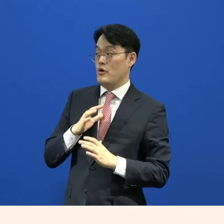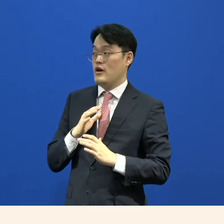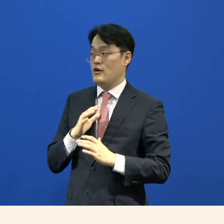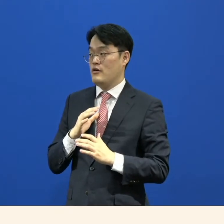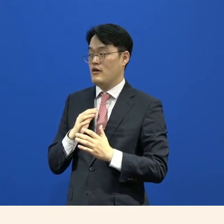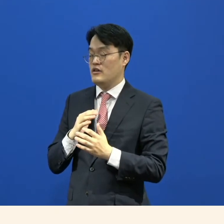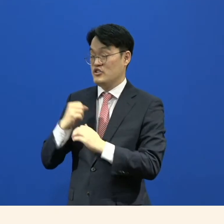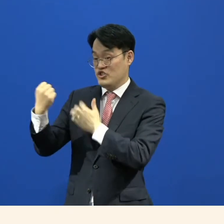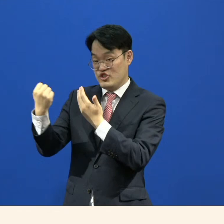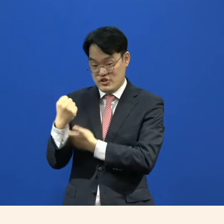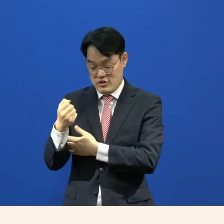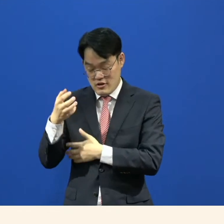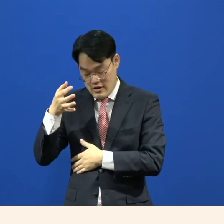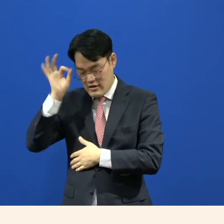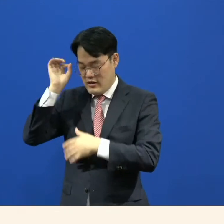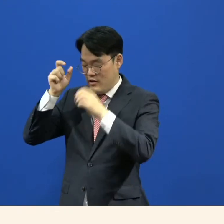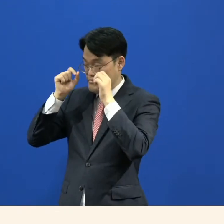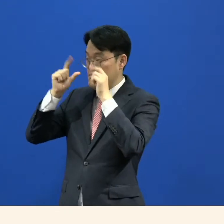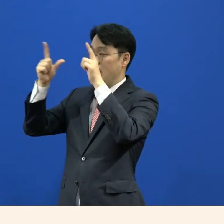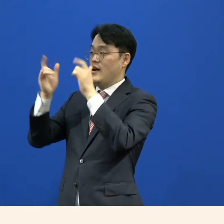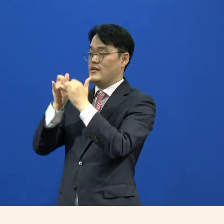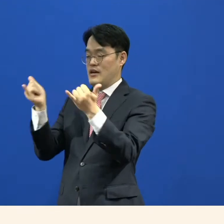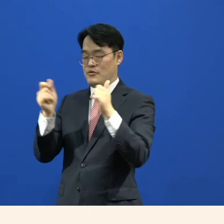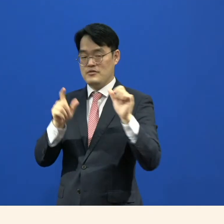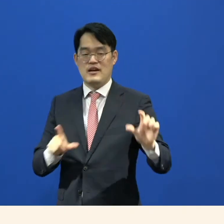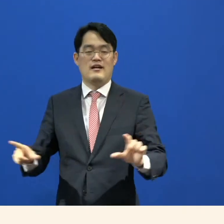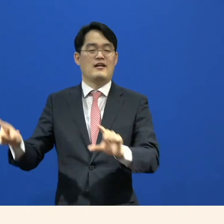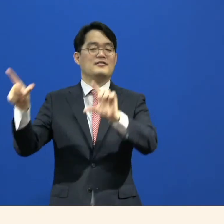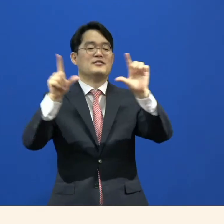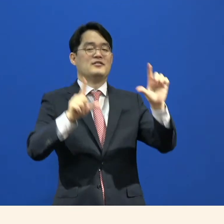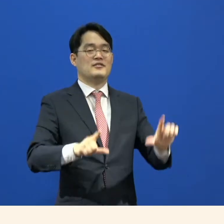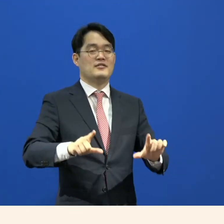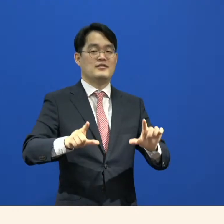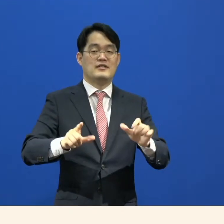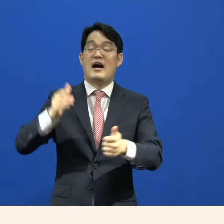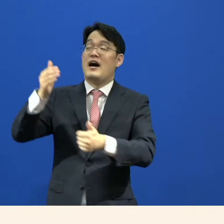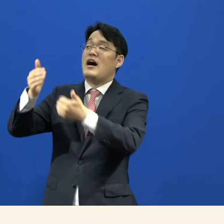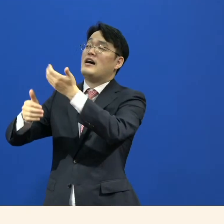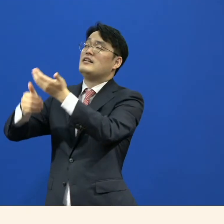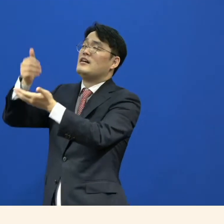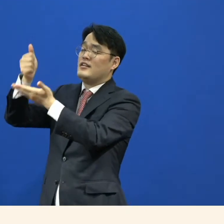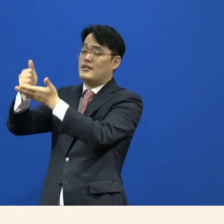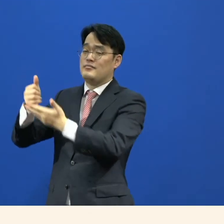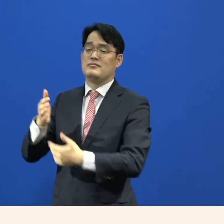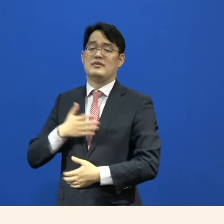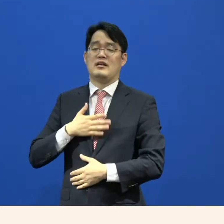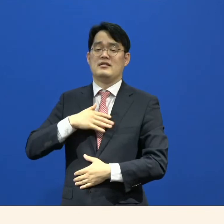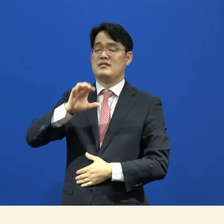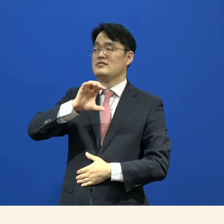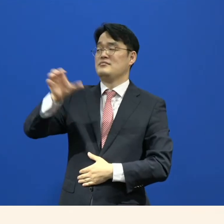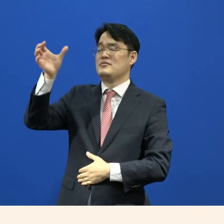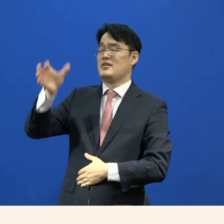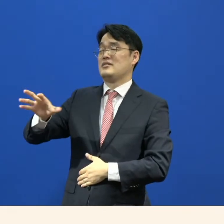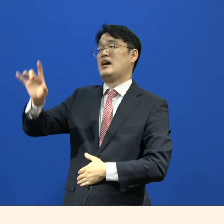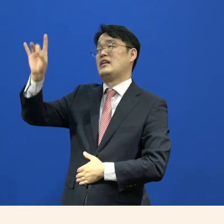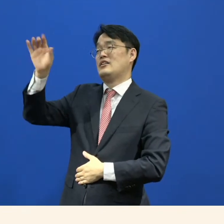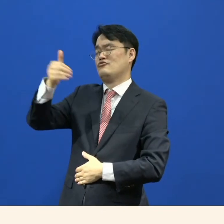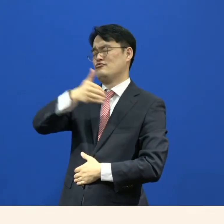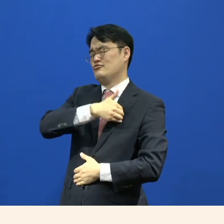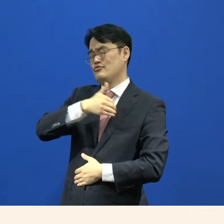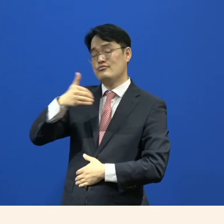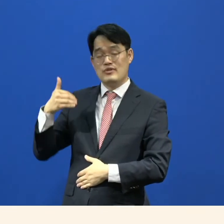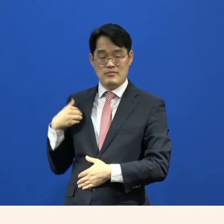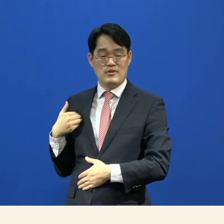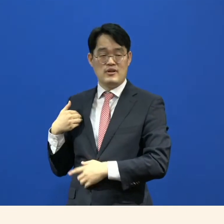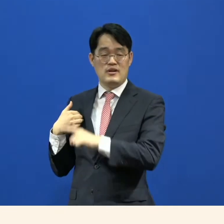신비를 깨달은 자로 살아감으로 하나님, 십자가로 충분합니다. 그 십자가 나를